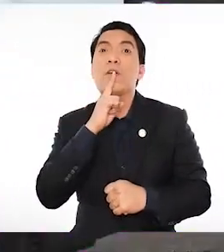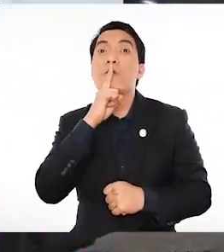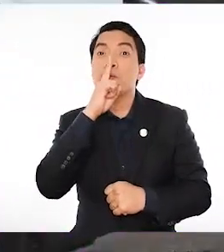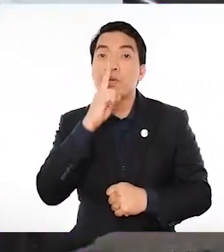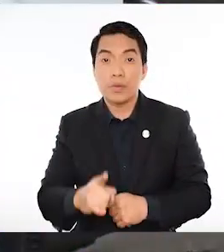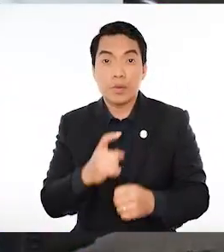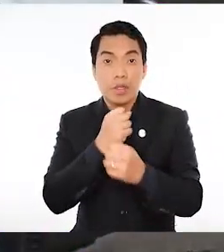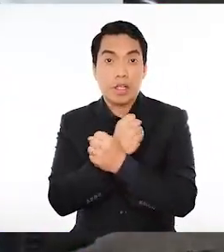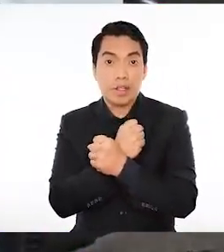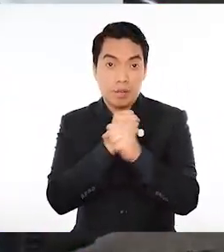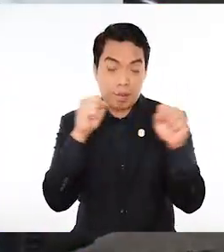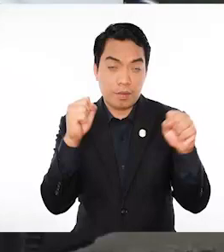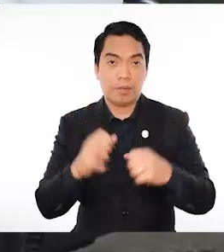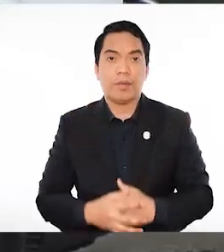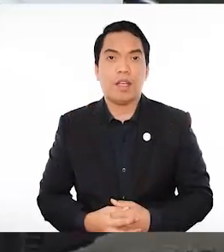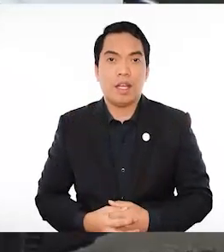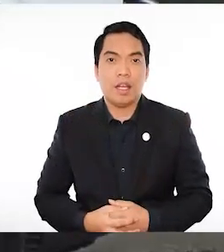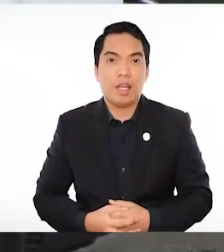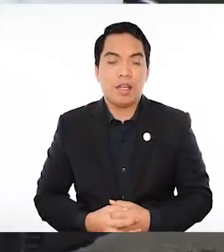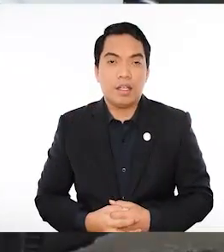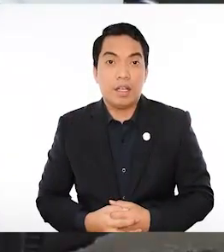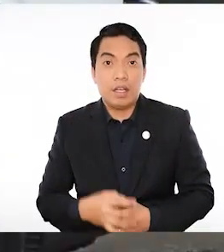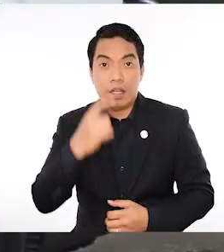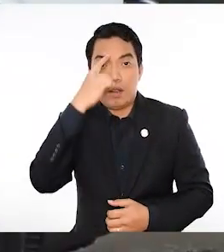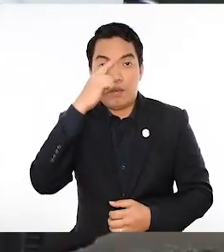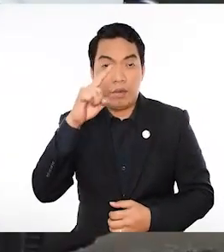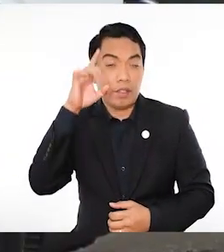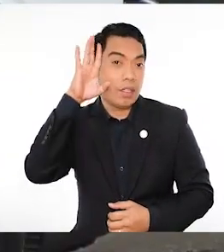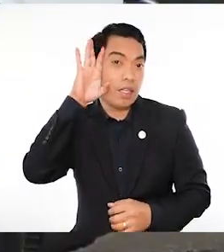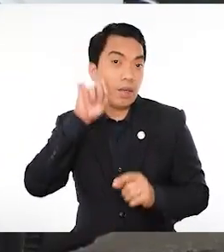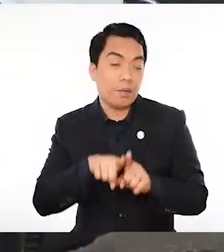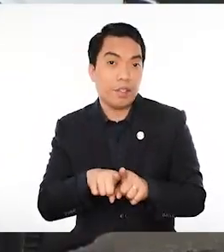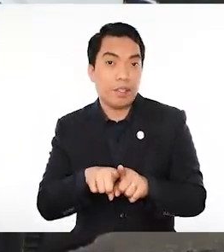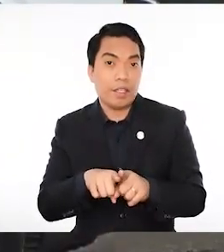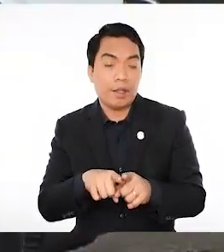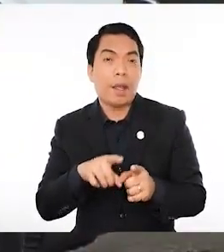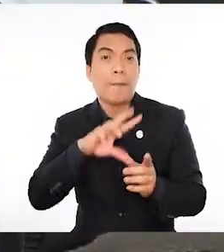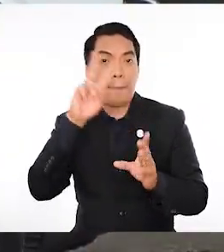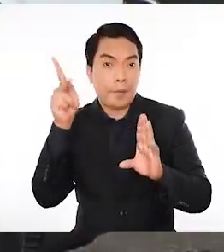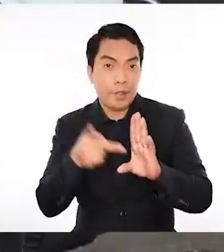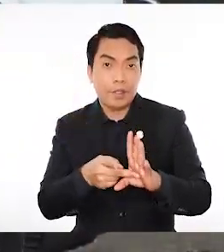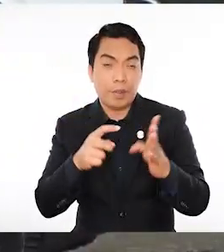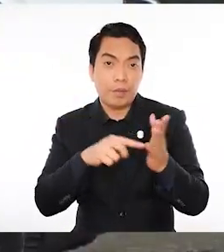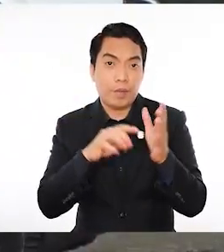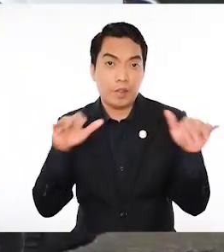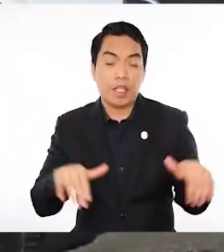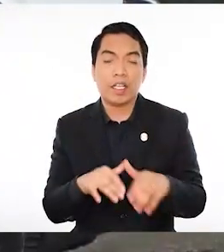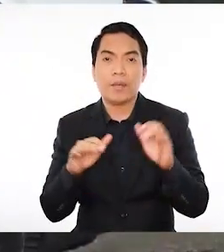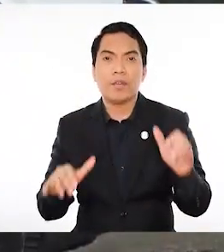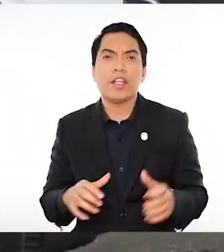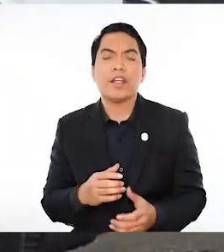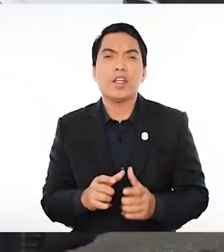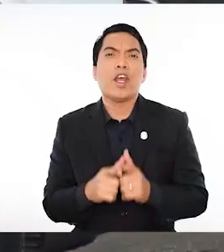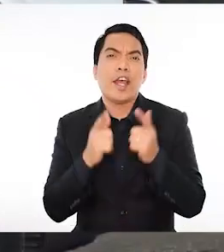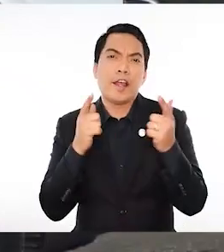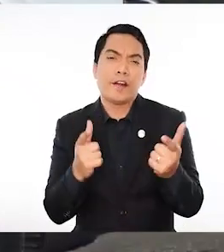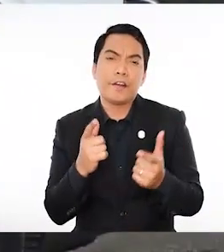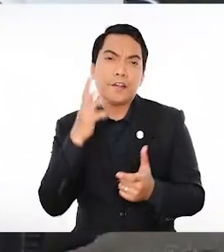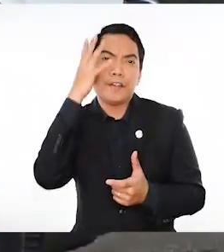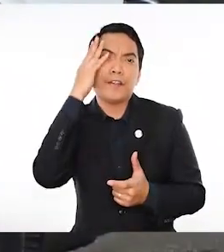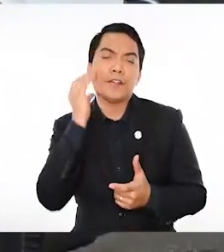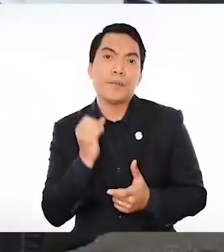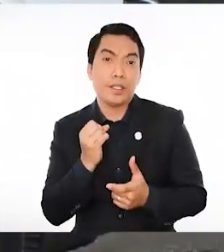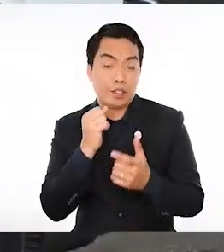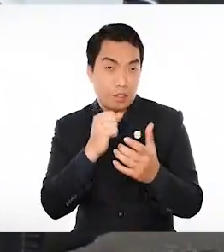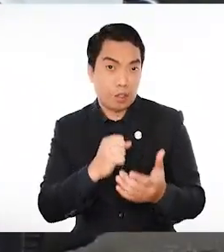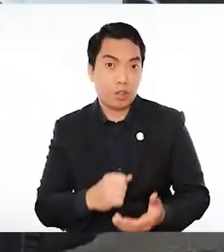ang kaligtasan. Para naman sa mga kapatid na nakipagkaisa, ay napakagandang karanasan na makasama sa